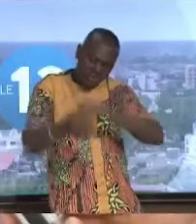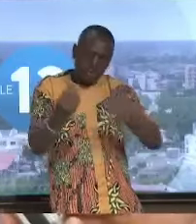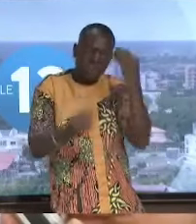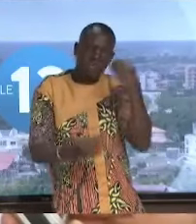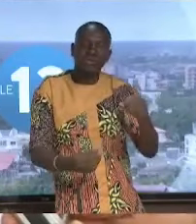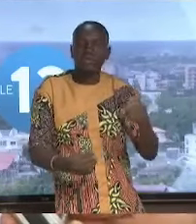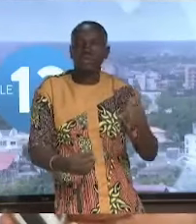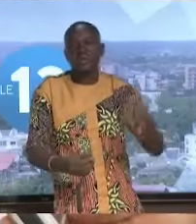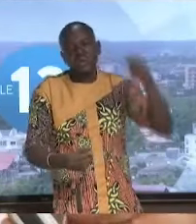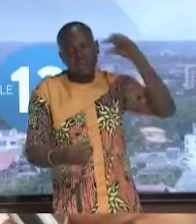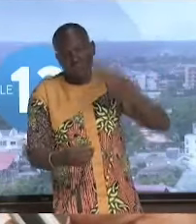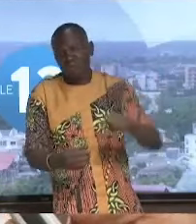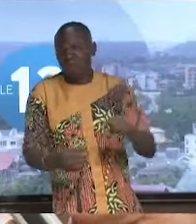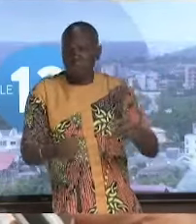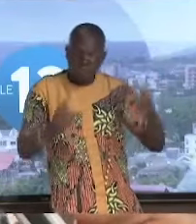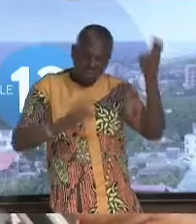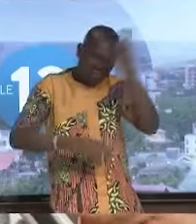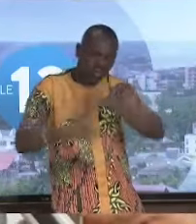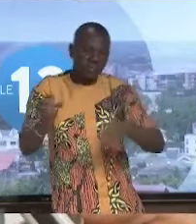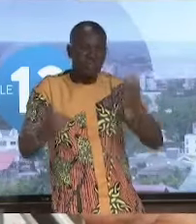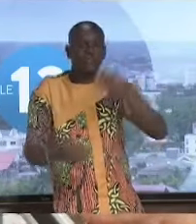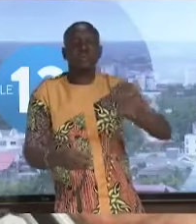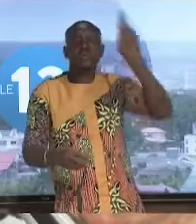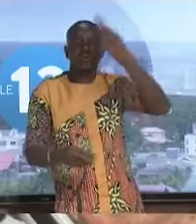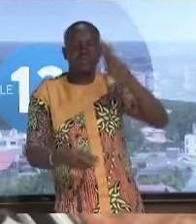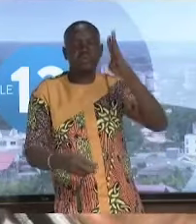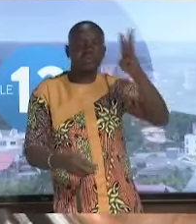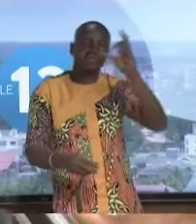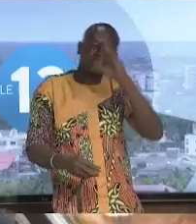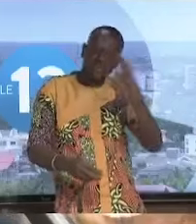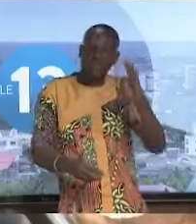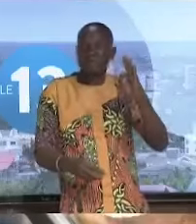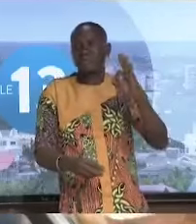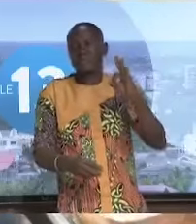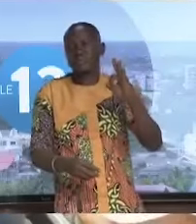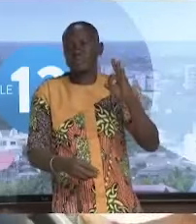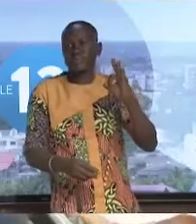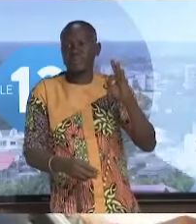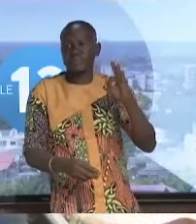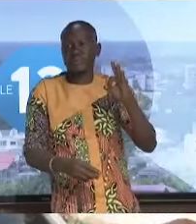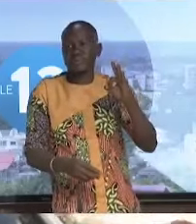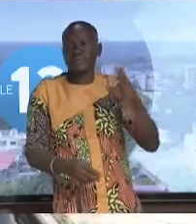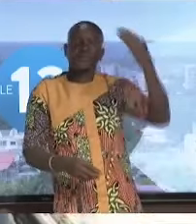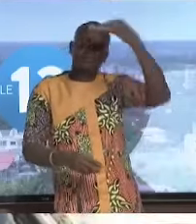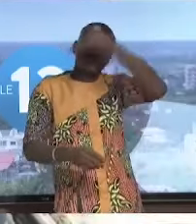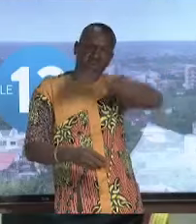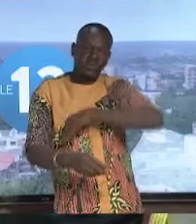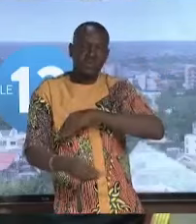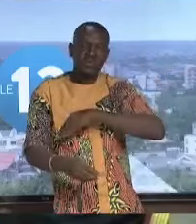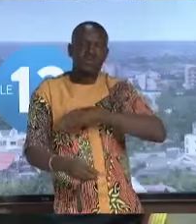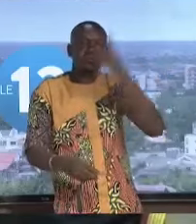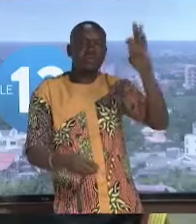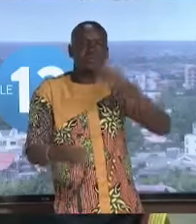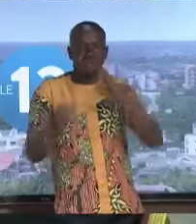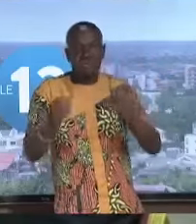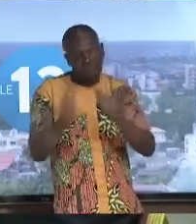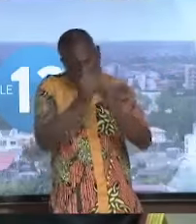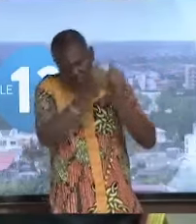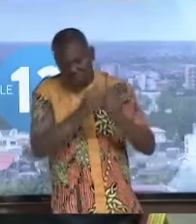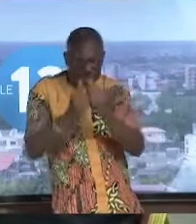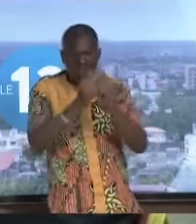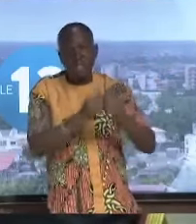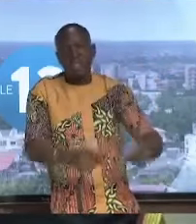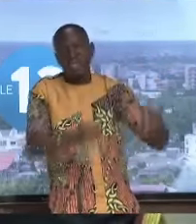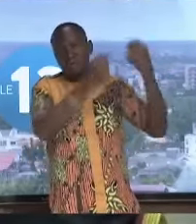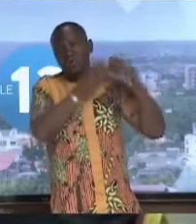que l'exploitation de l'or du Burkina Faso profite aux Burkinabés. Ensemble, ils portent